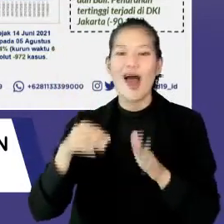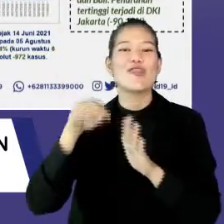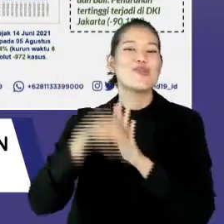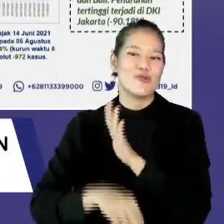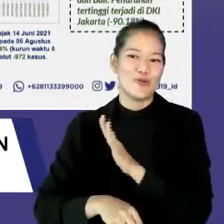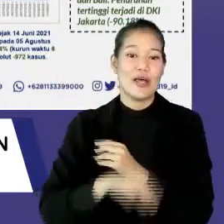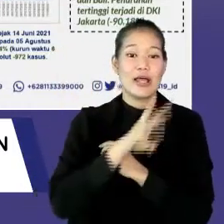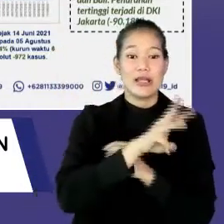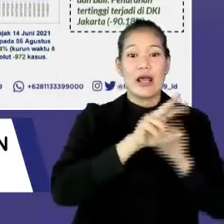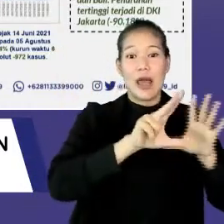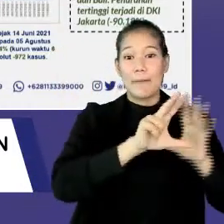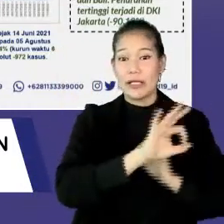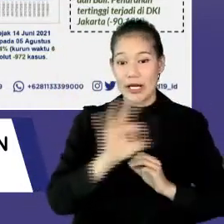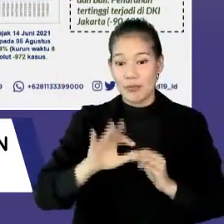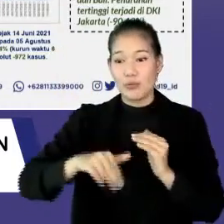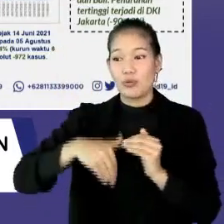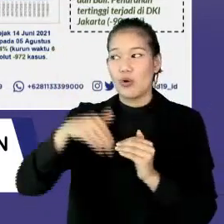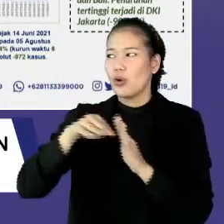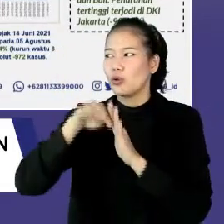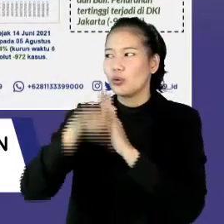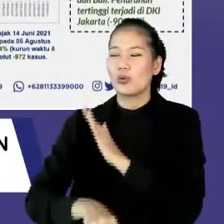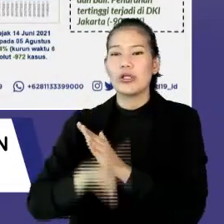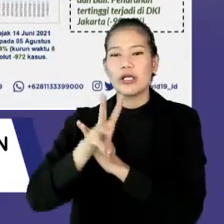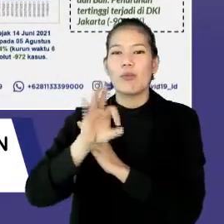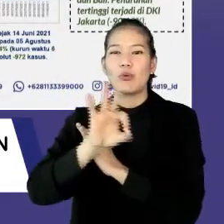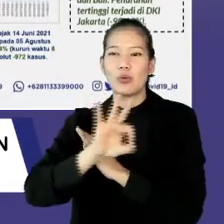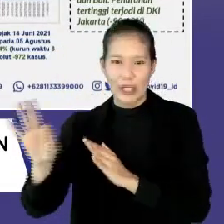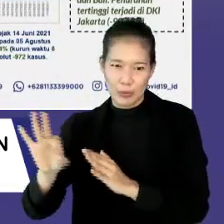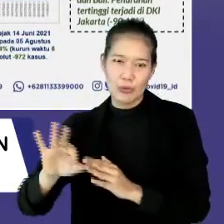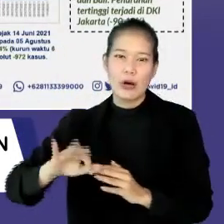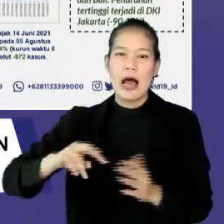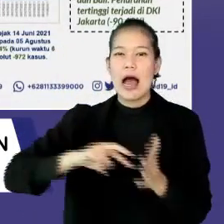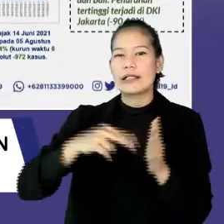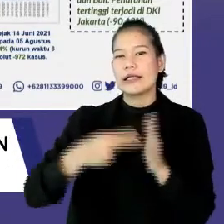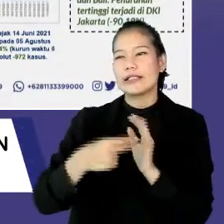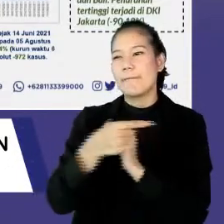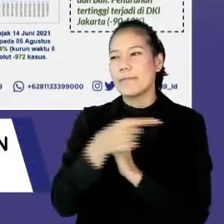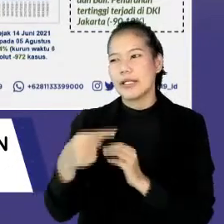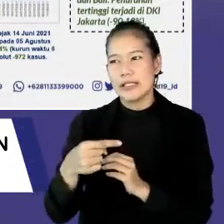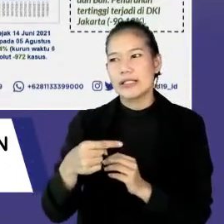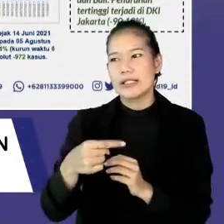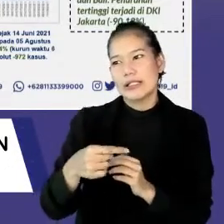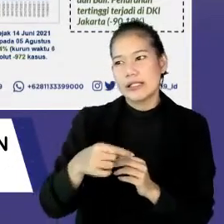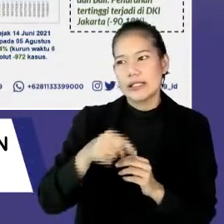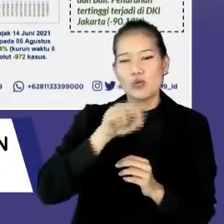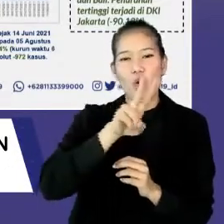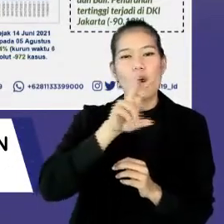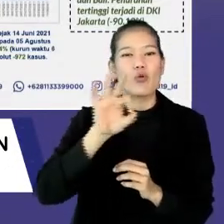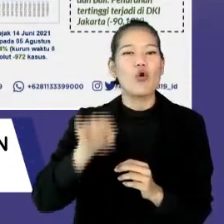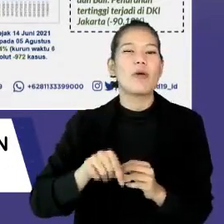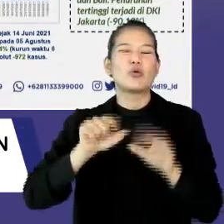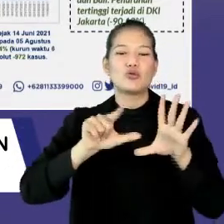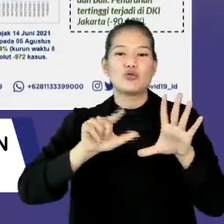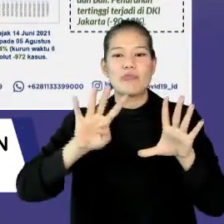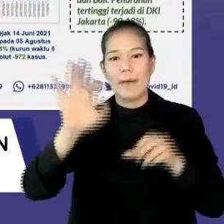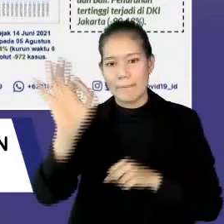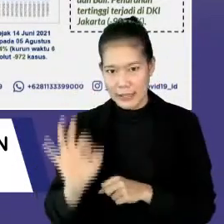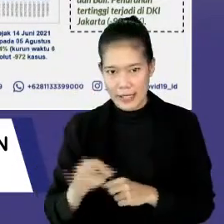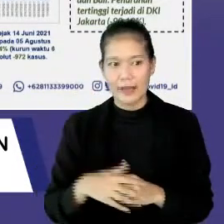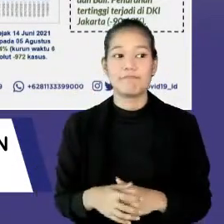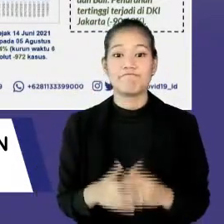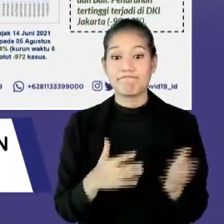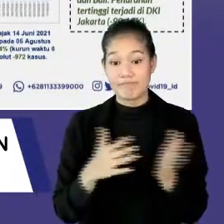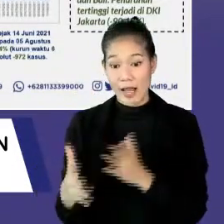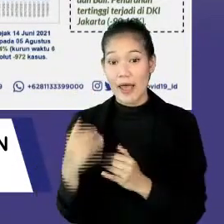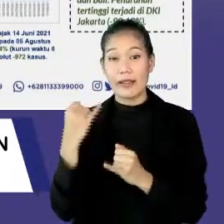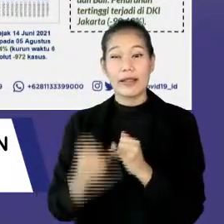maka dari 38.000 turun ke 30.000, minus sekitar 20,79% dari puncak. Kemudian kalau yang terakhir